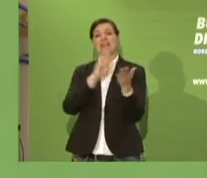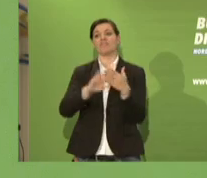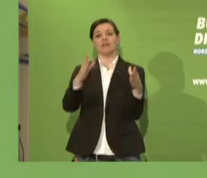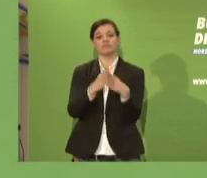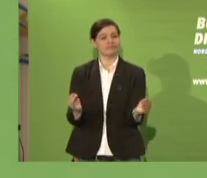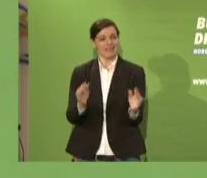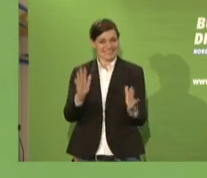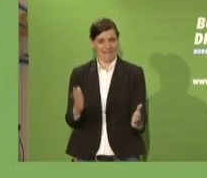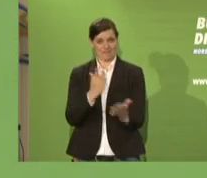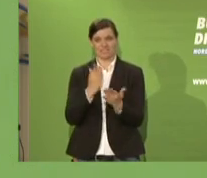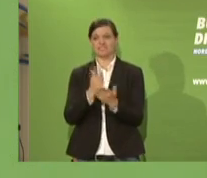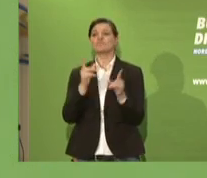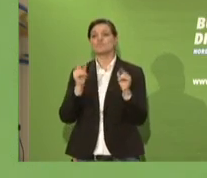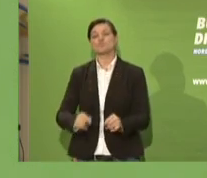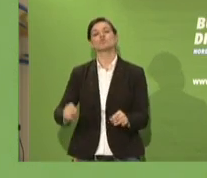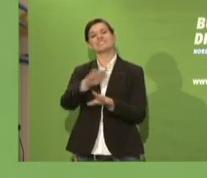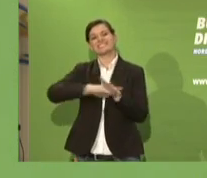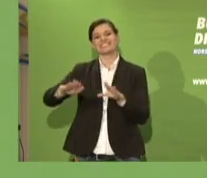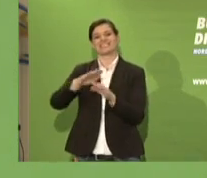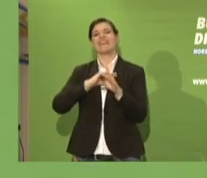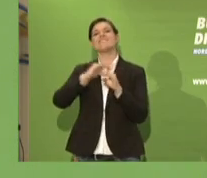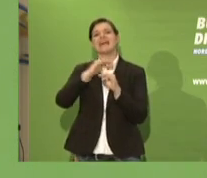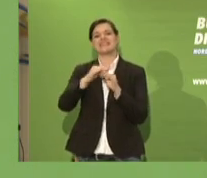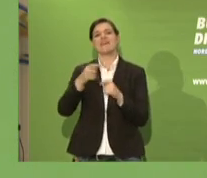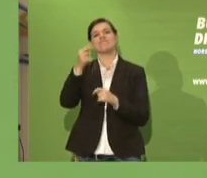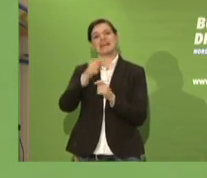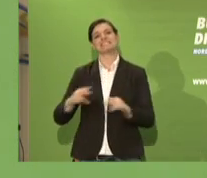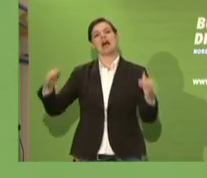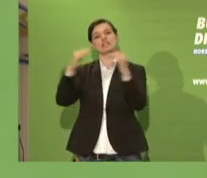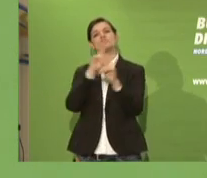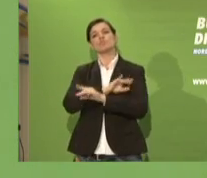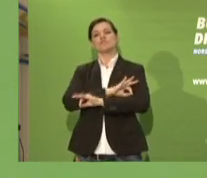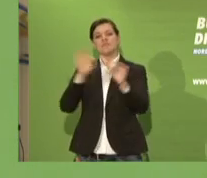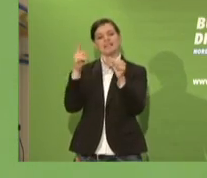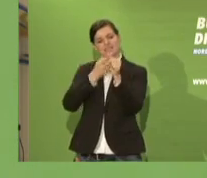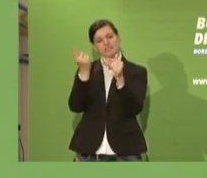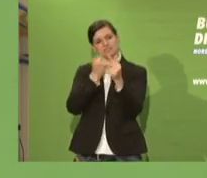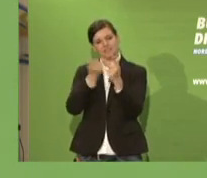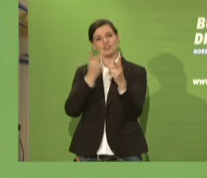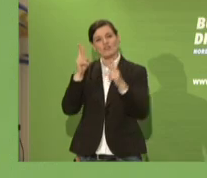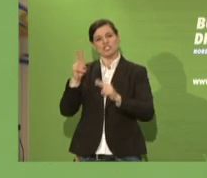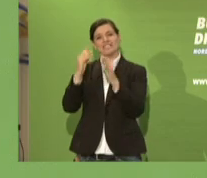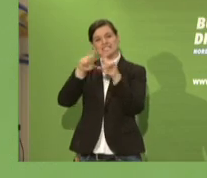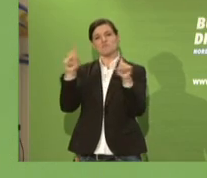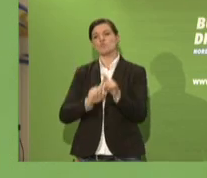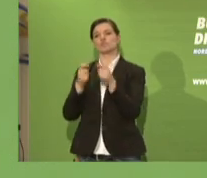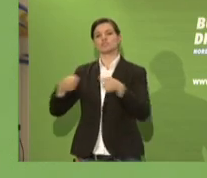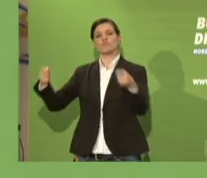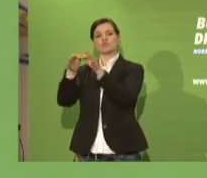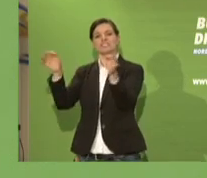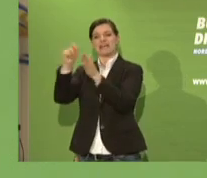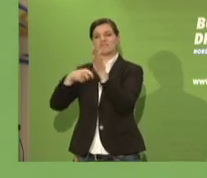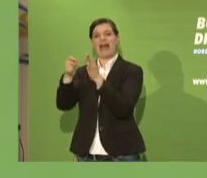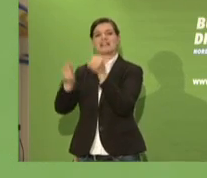damit es einen gerechteren Länderfinanzausgleich gibt und andere Themen mehr. Das sind die Themen, die wir